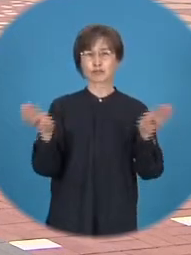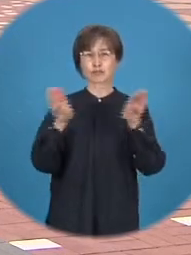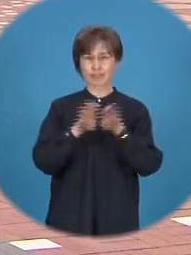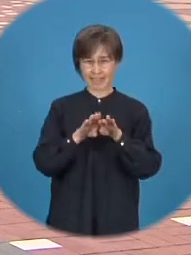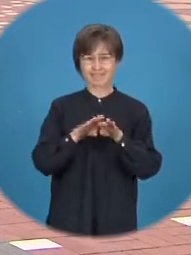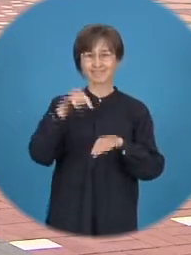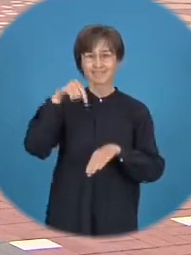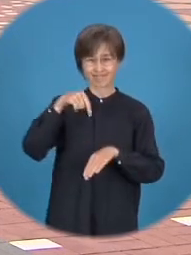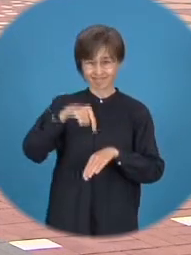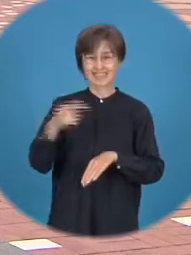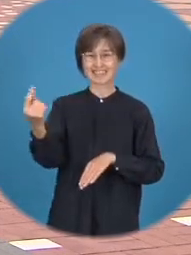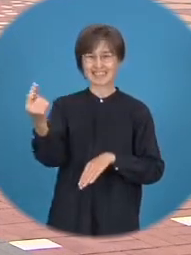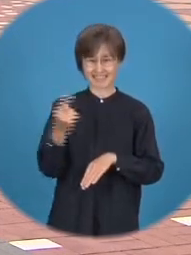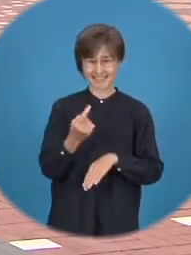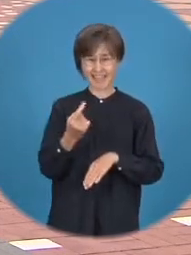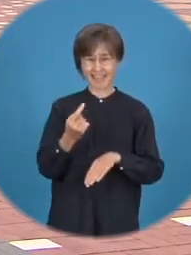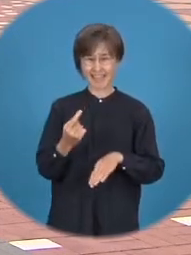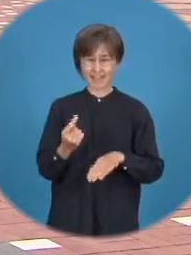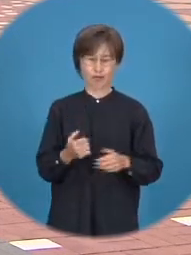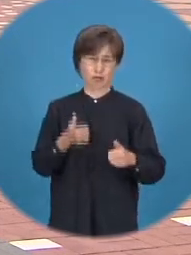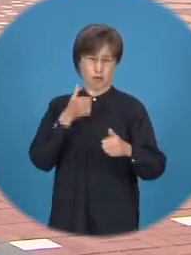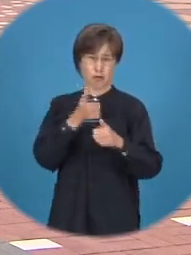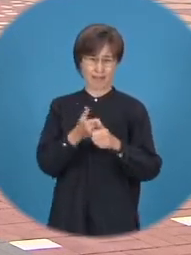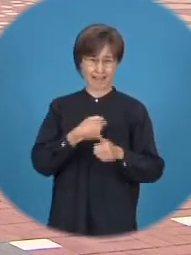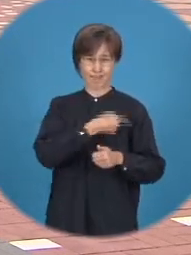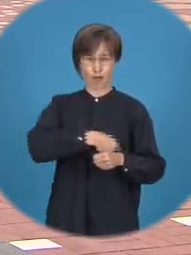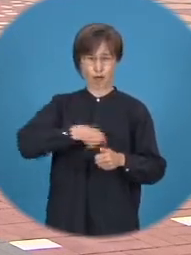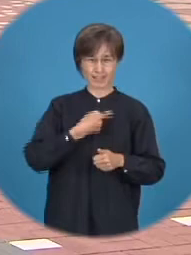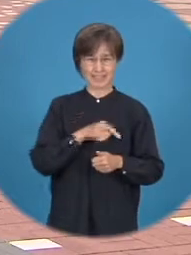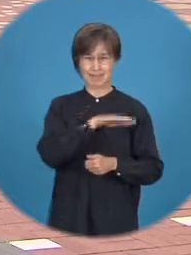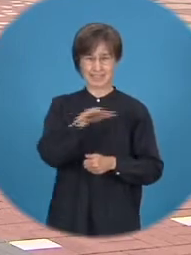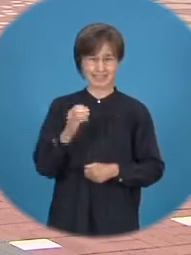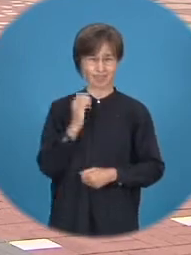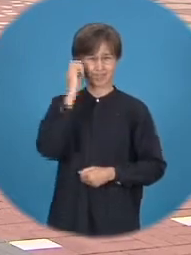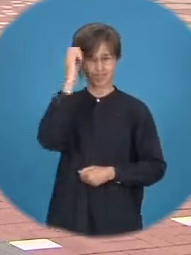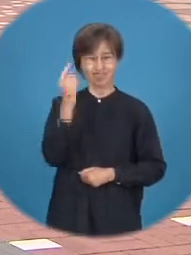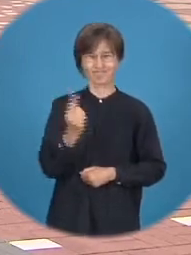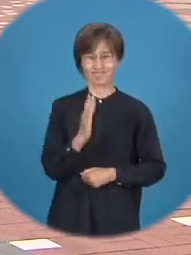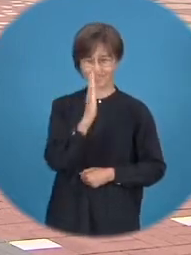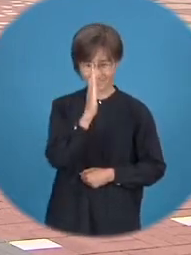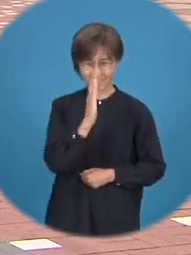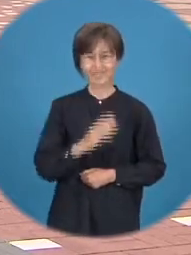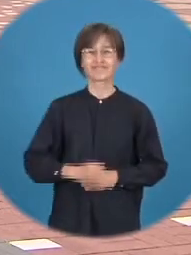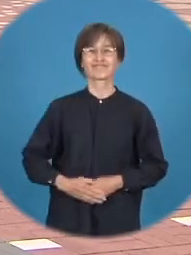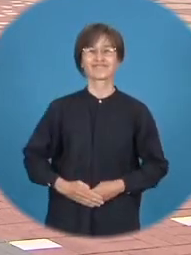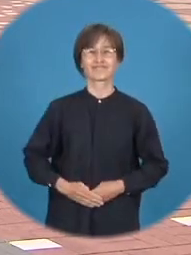空博に来て、そのチャレンジスピリットを皆さんもぜひ感じてみてください。